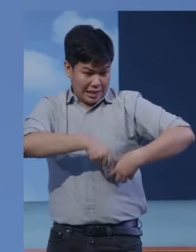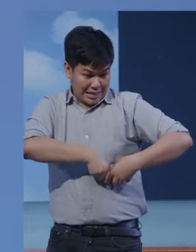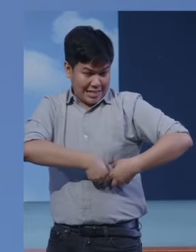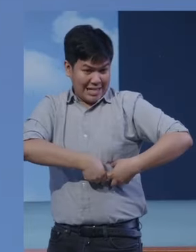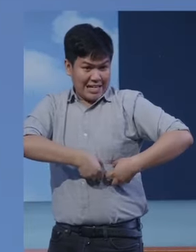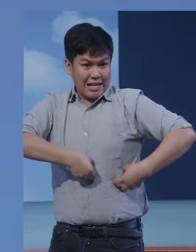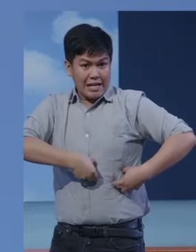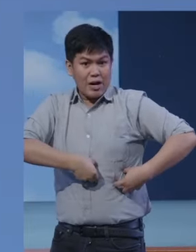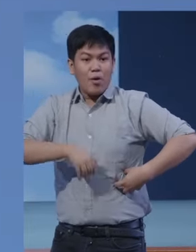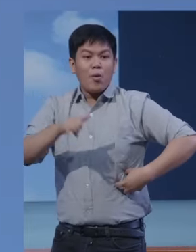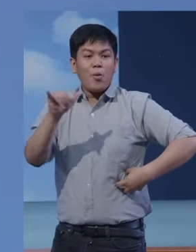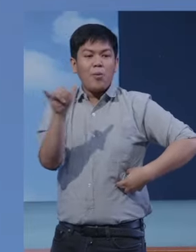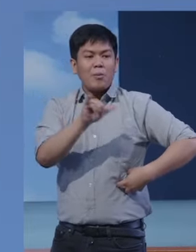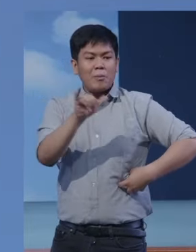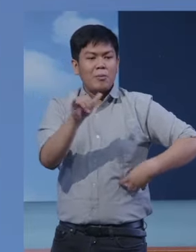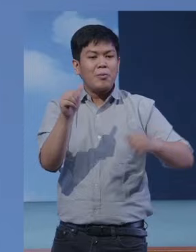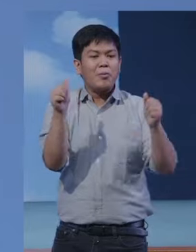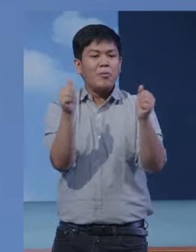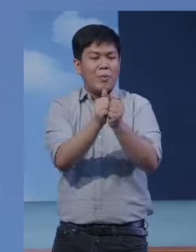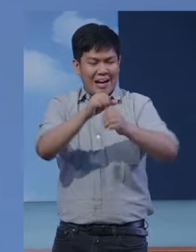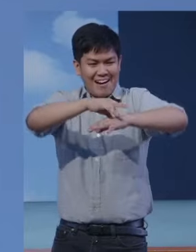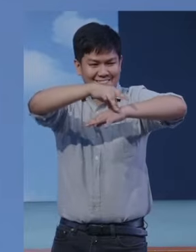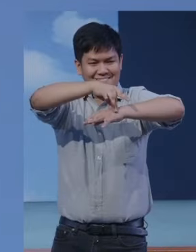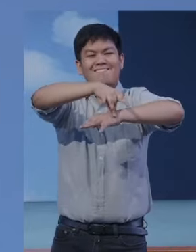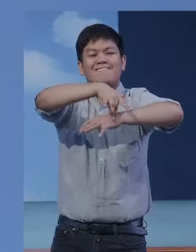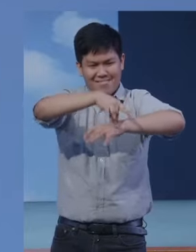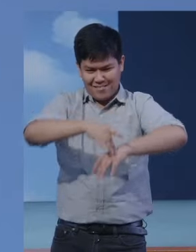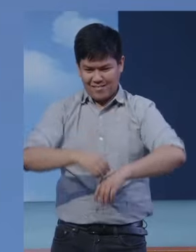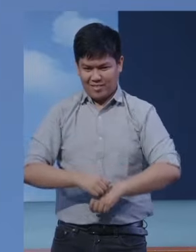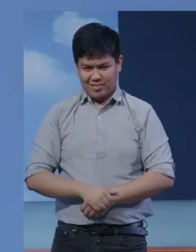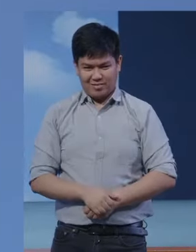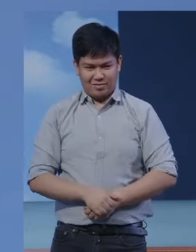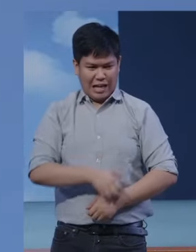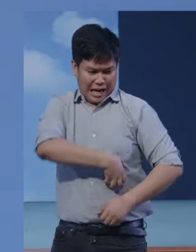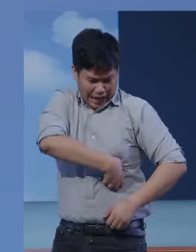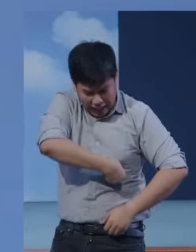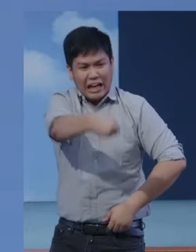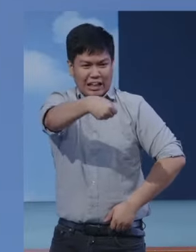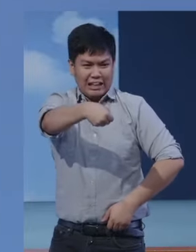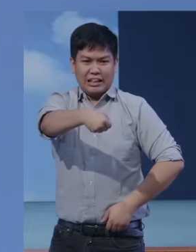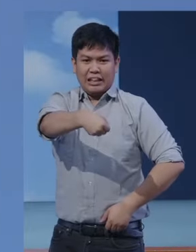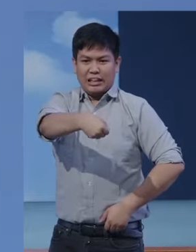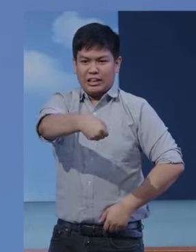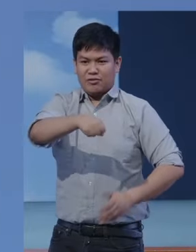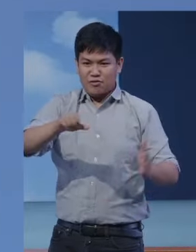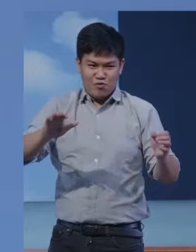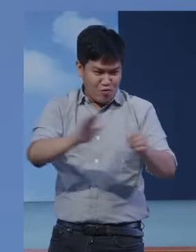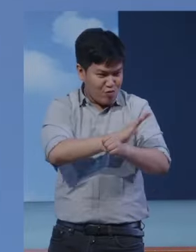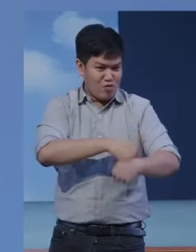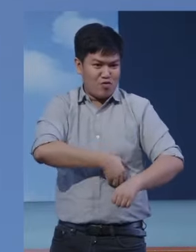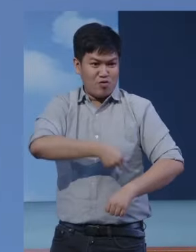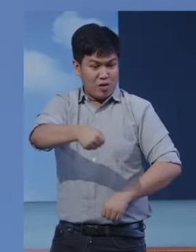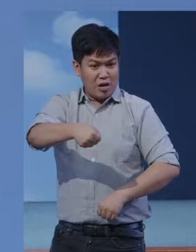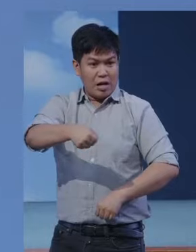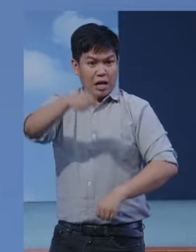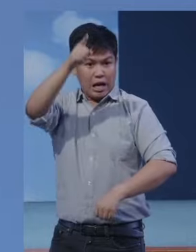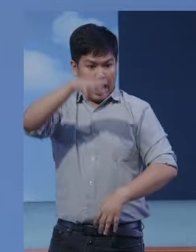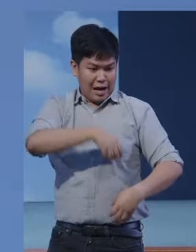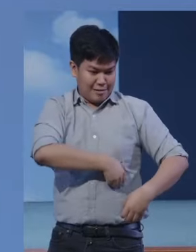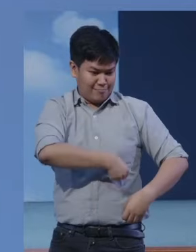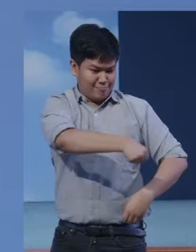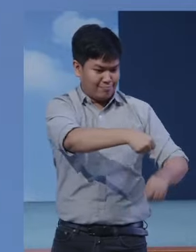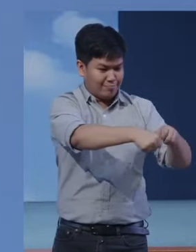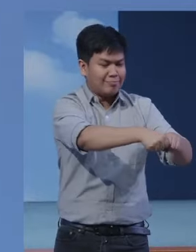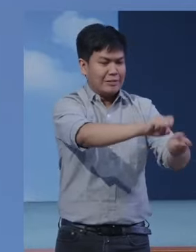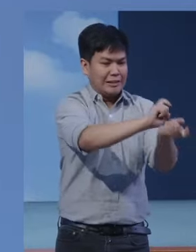laman kasi sa verse 23 Nung dinala ng pong Diyos ang babae at ito